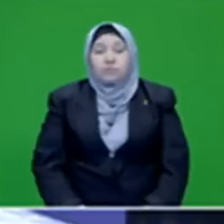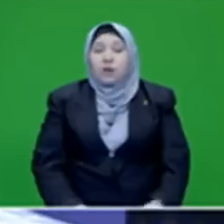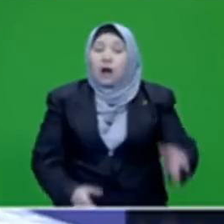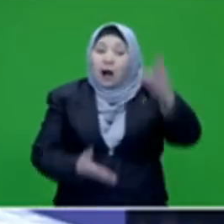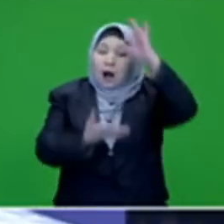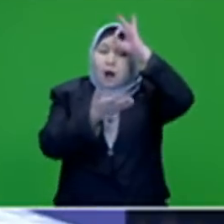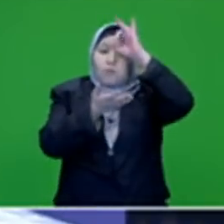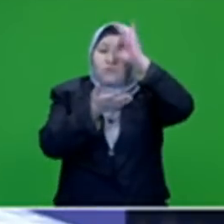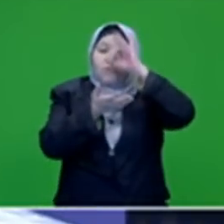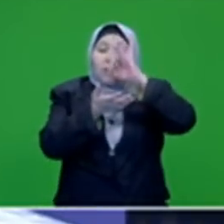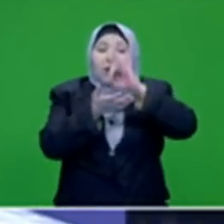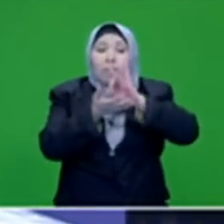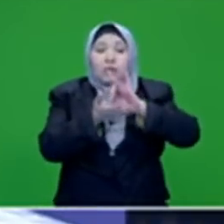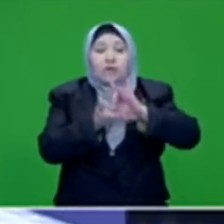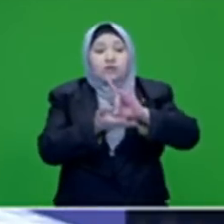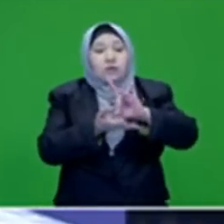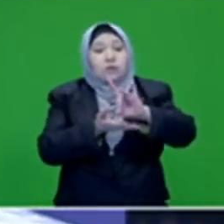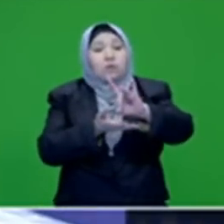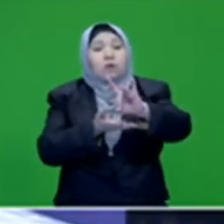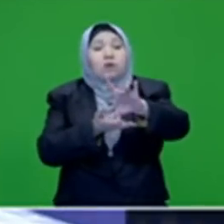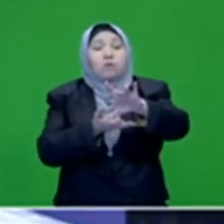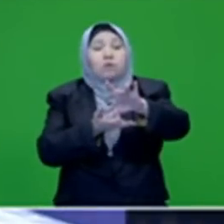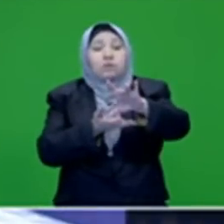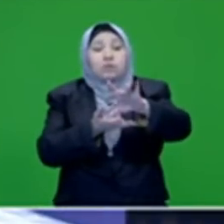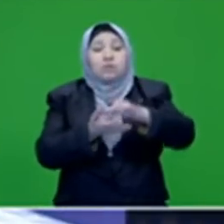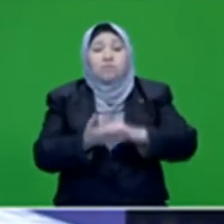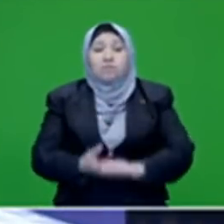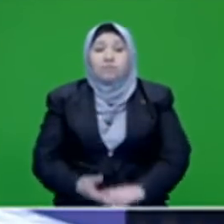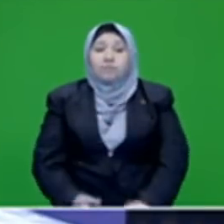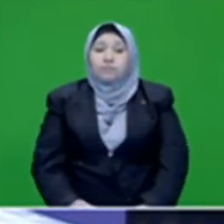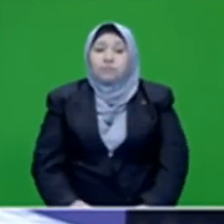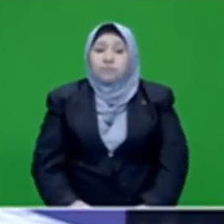A'udzu billahi minasy syaithanir rajim.